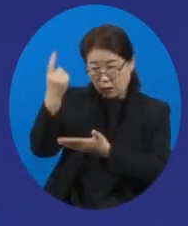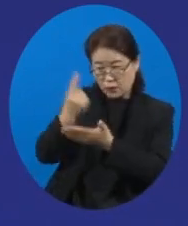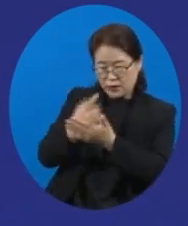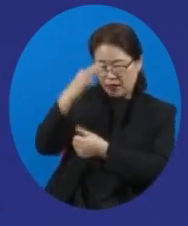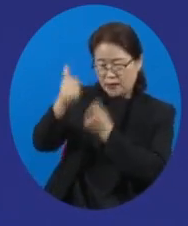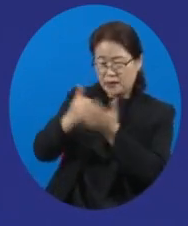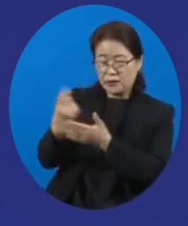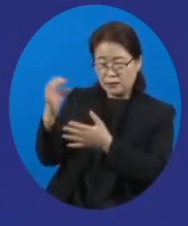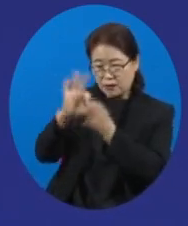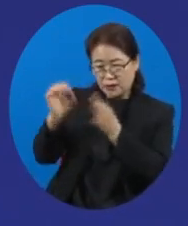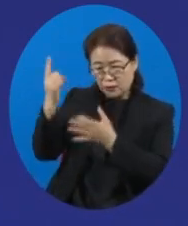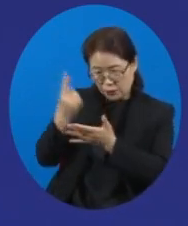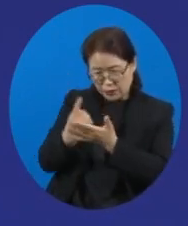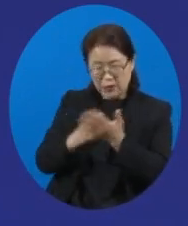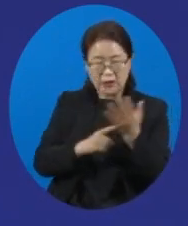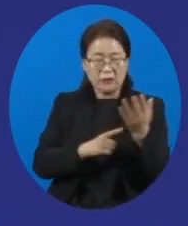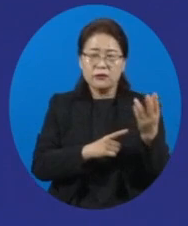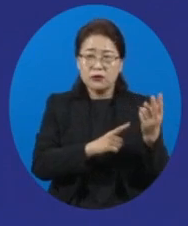사실을